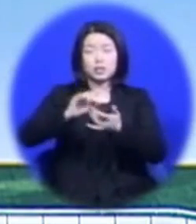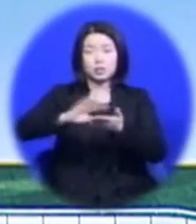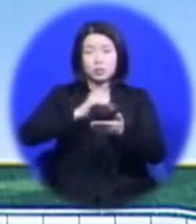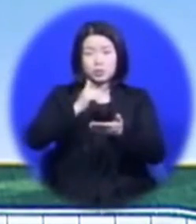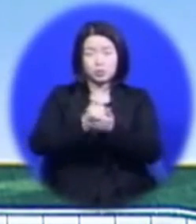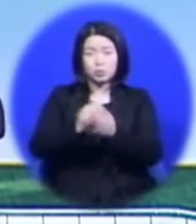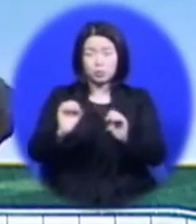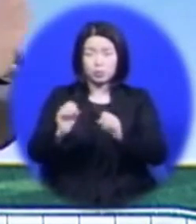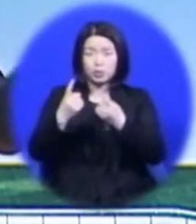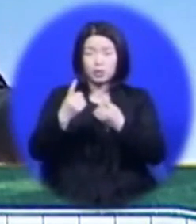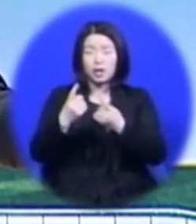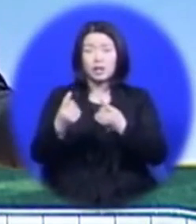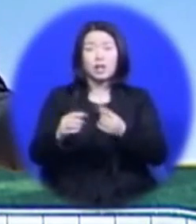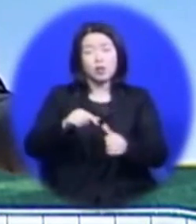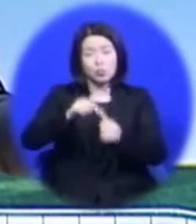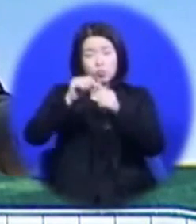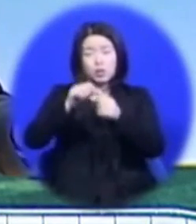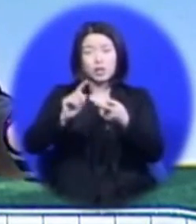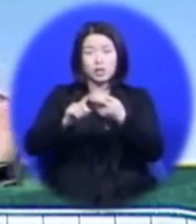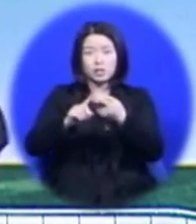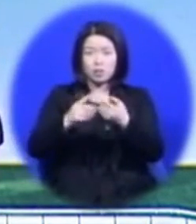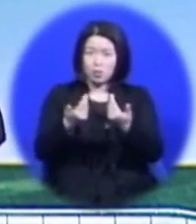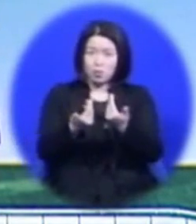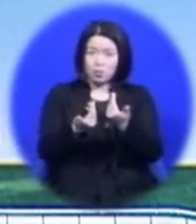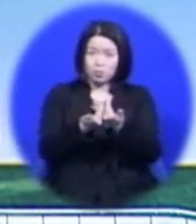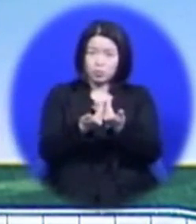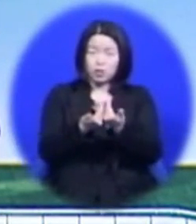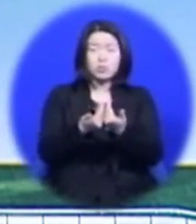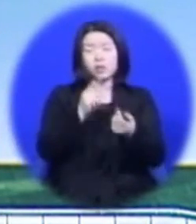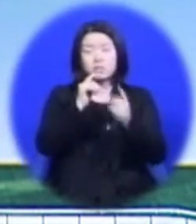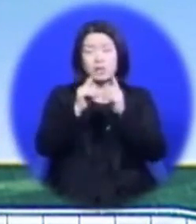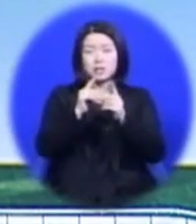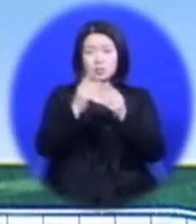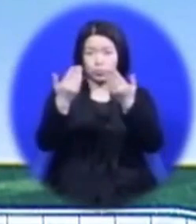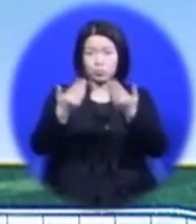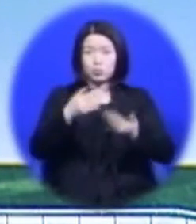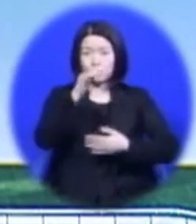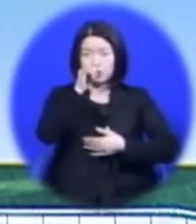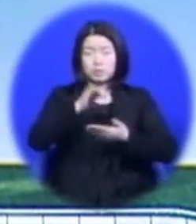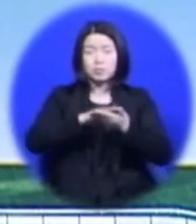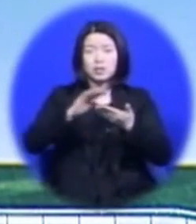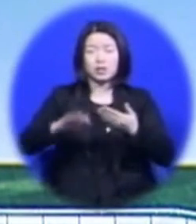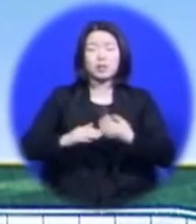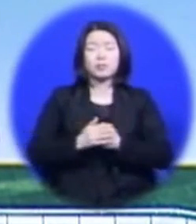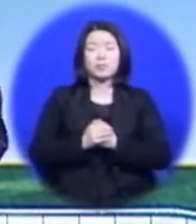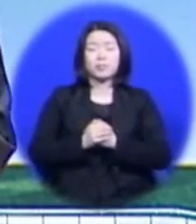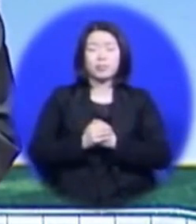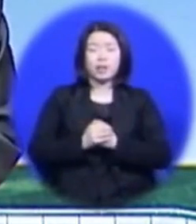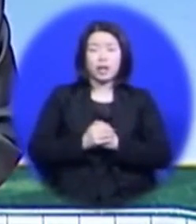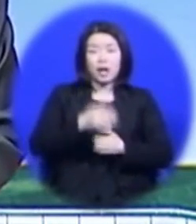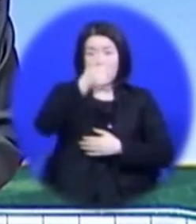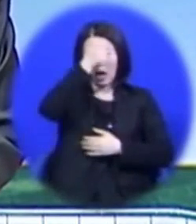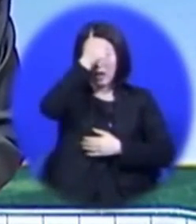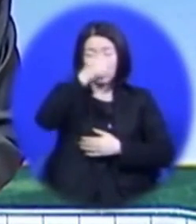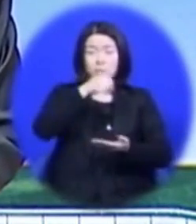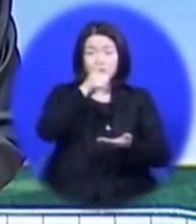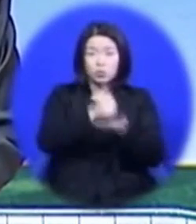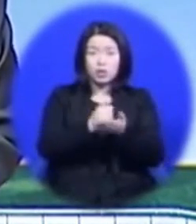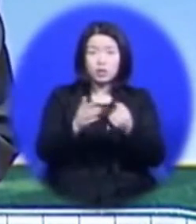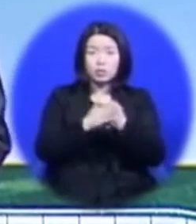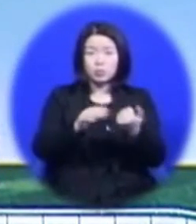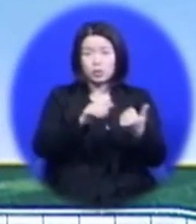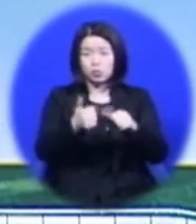대하여 선명한 대조의 말씀을 우리에게 말씀하고 있습니다. 아담의 범죄로 죽음이